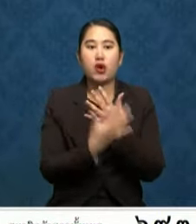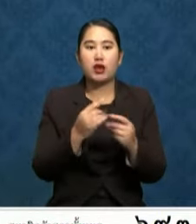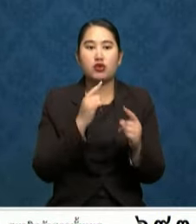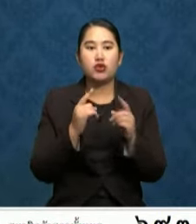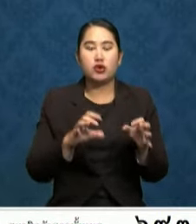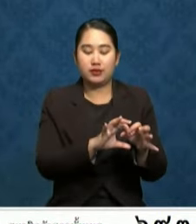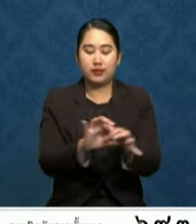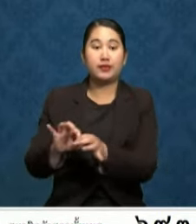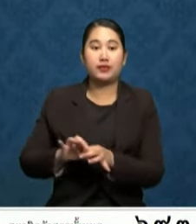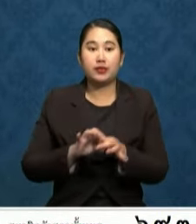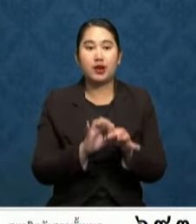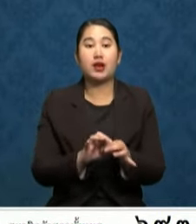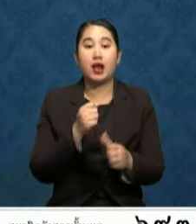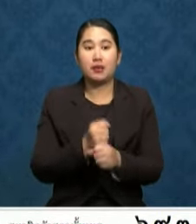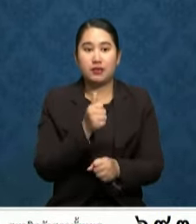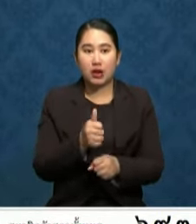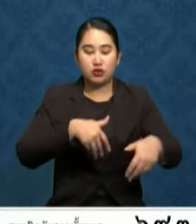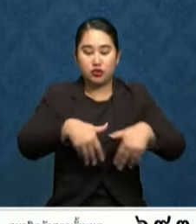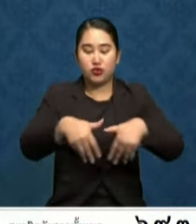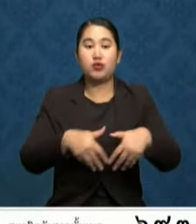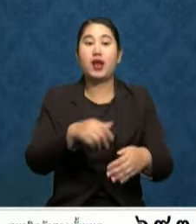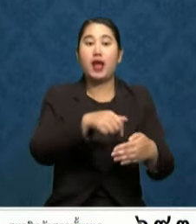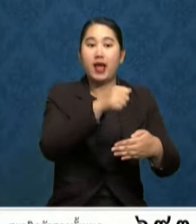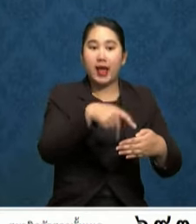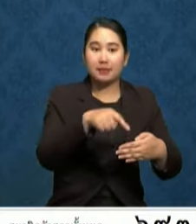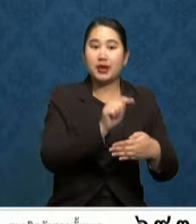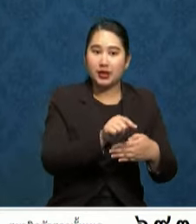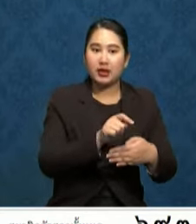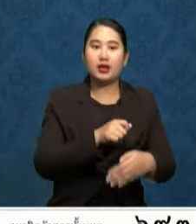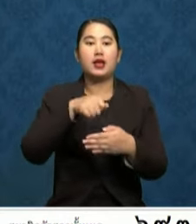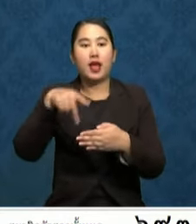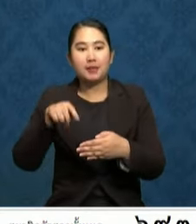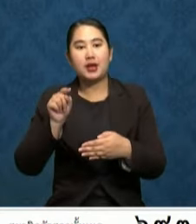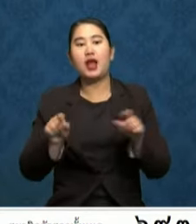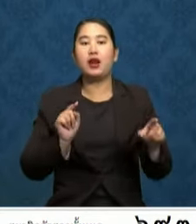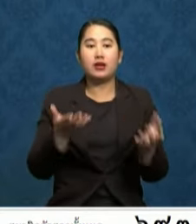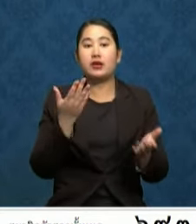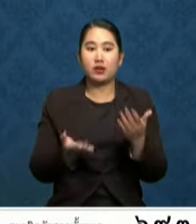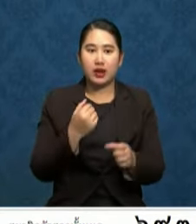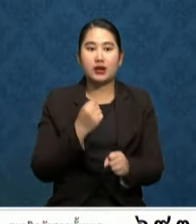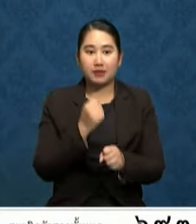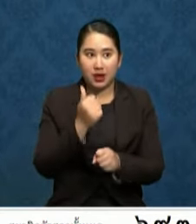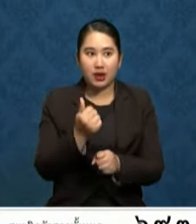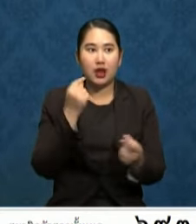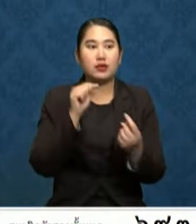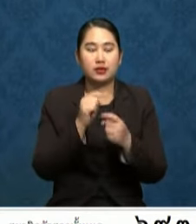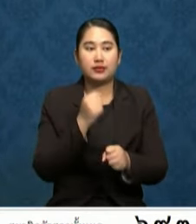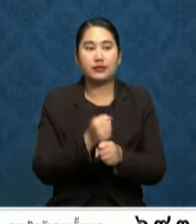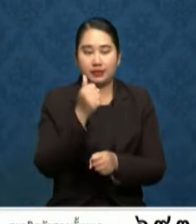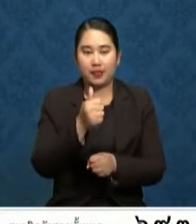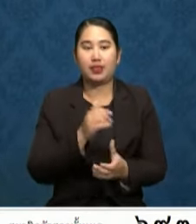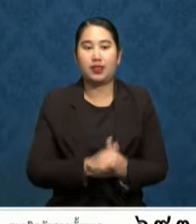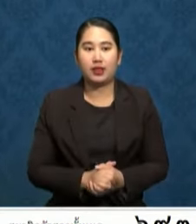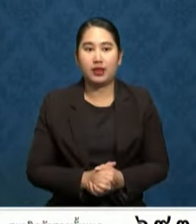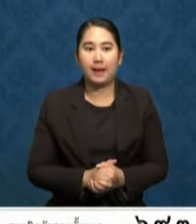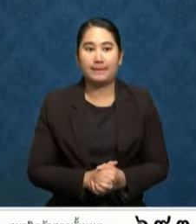เชื่อมไม่ว่าประชาชนจะใช้เป๋าตังค์จะใช้ค้อมเพหรือใช้อะไรก็สามารถจะเข้ามาอยู่ในแพลตฟอร์มที่